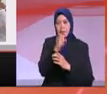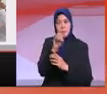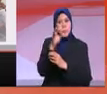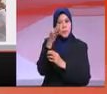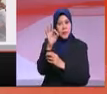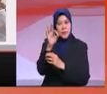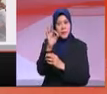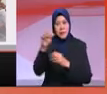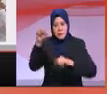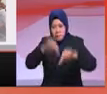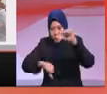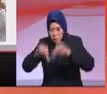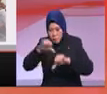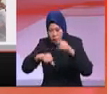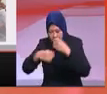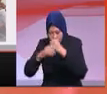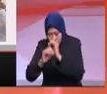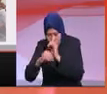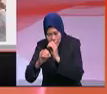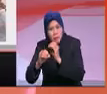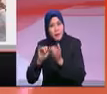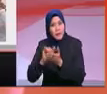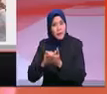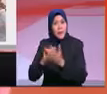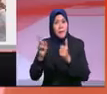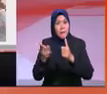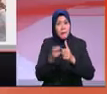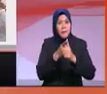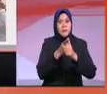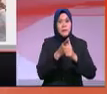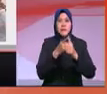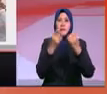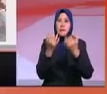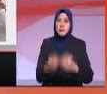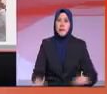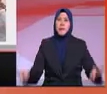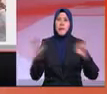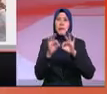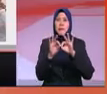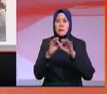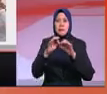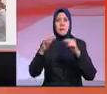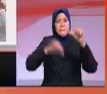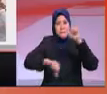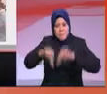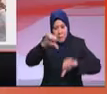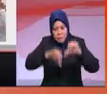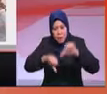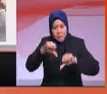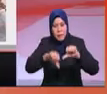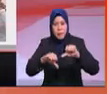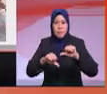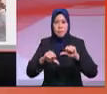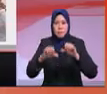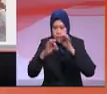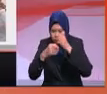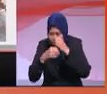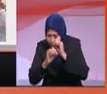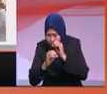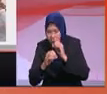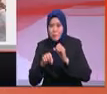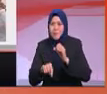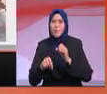segi makmal yang saya terangkan tadi, iaitu yang pertama paling penting makmal mesti membantu iaitu frontline